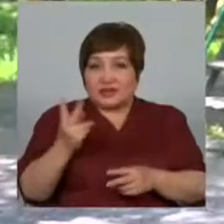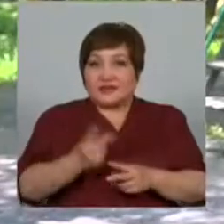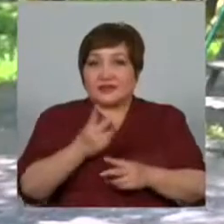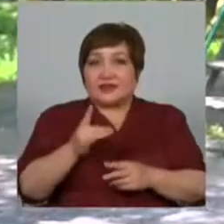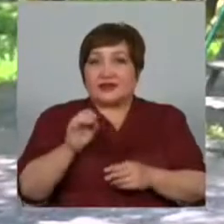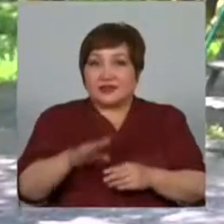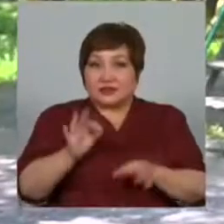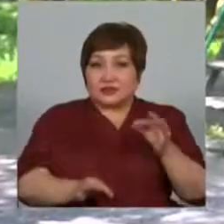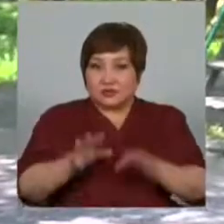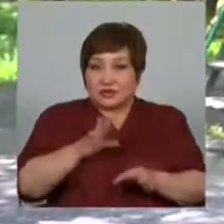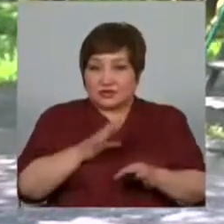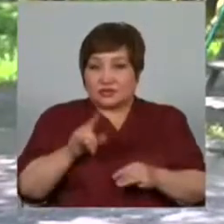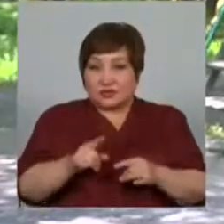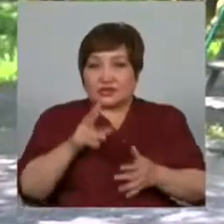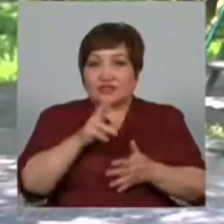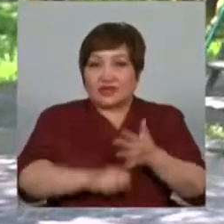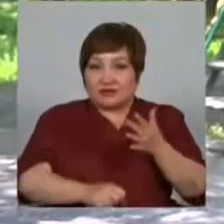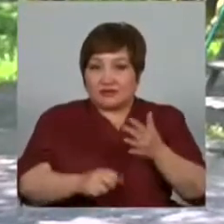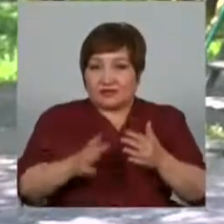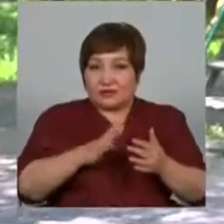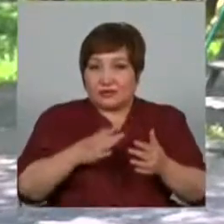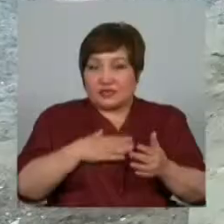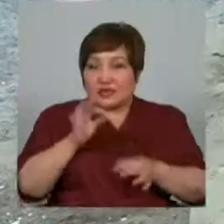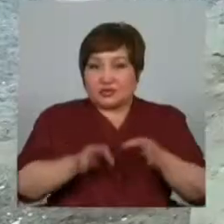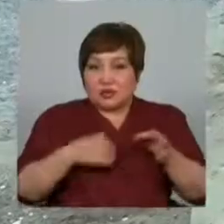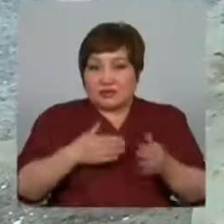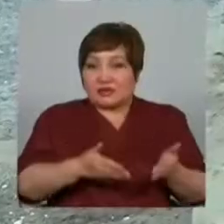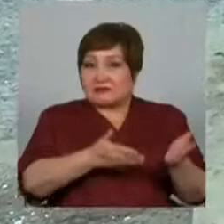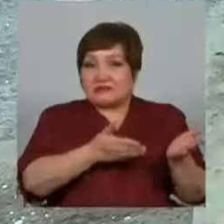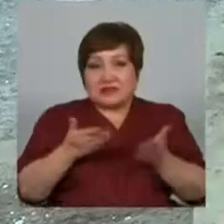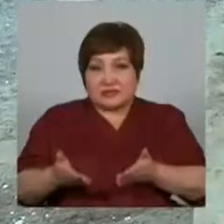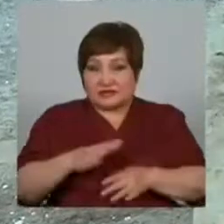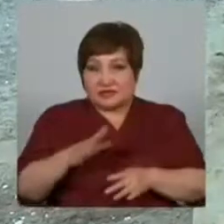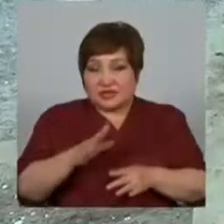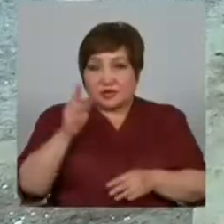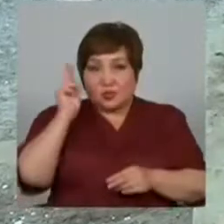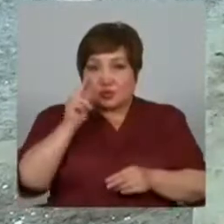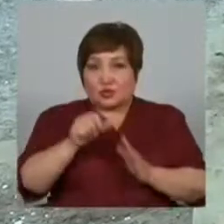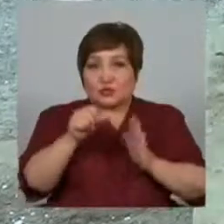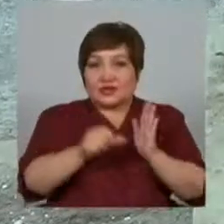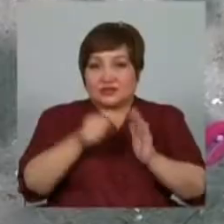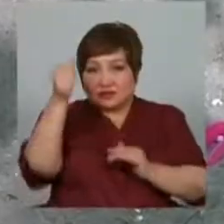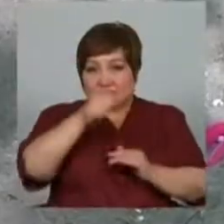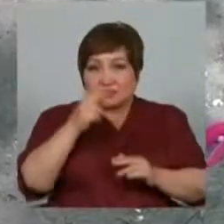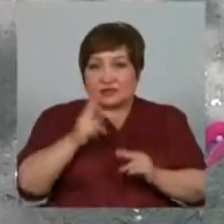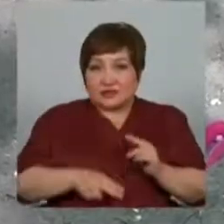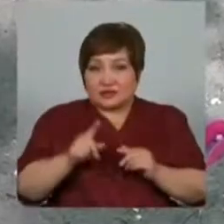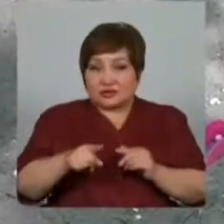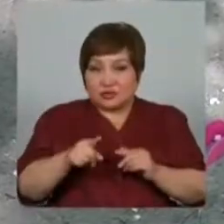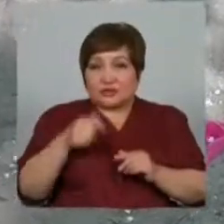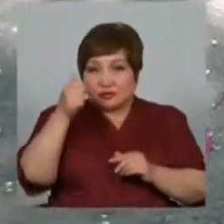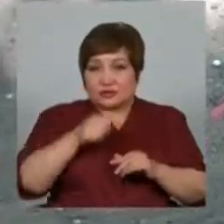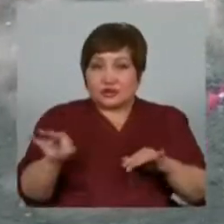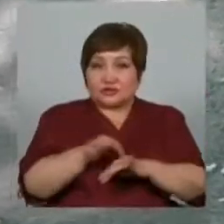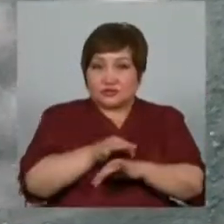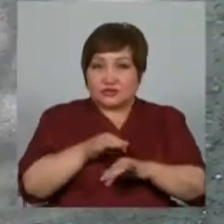жаңа штраф шығатындай, бізге маған мысалға мені сотқа шақырған жоқ. Оқуды 2016 жылы бітірген ол, сол жылы тұрмысқа шығып жүкті